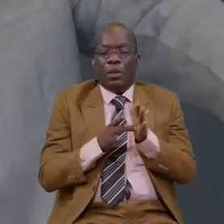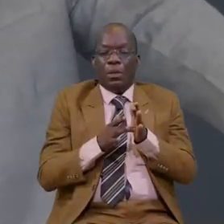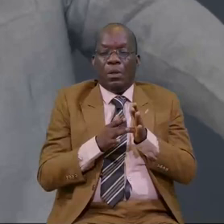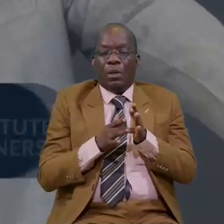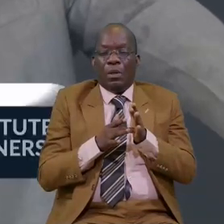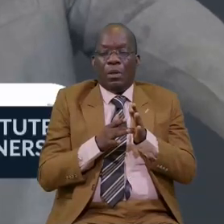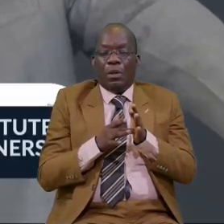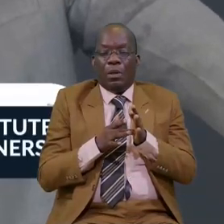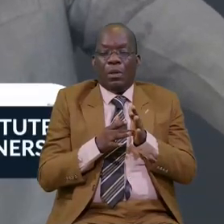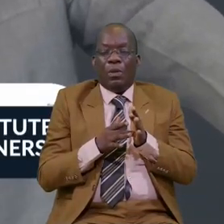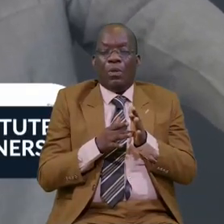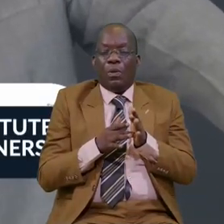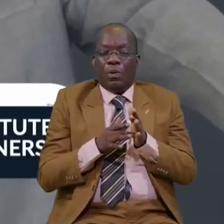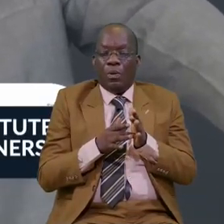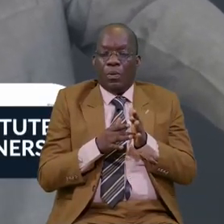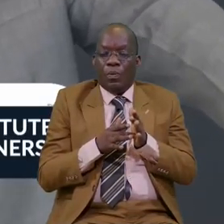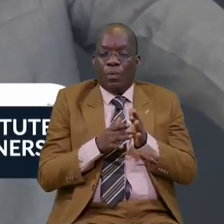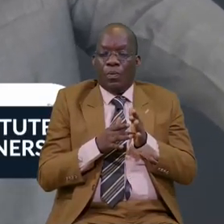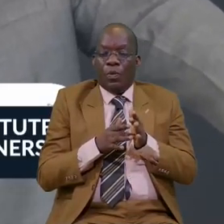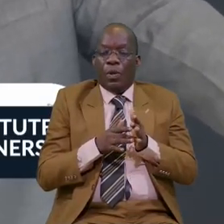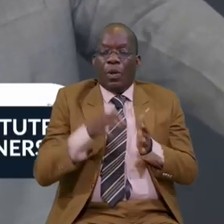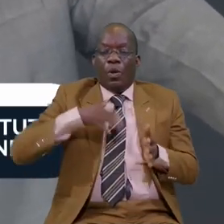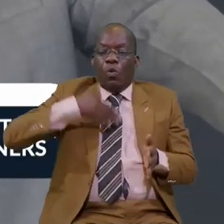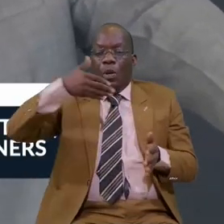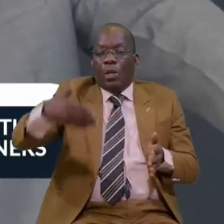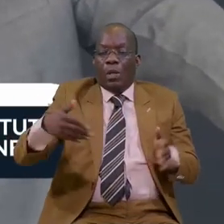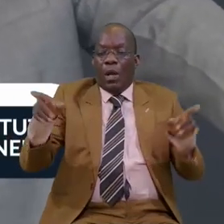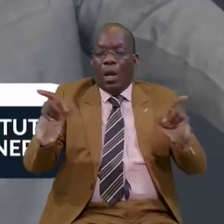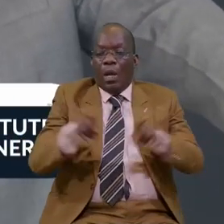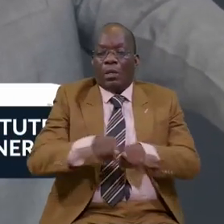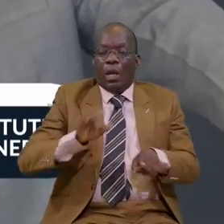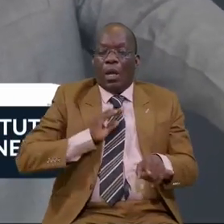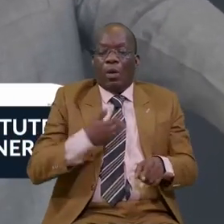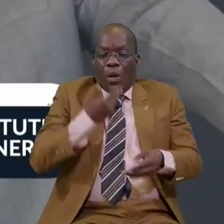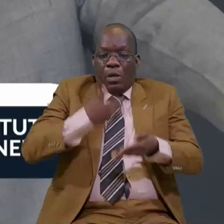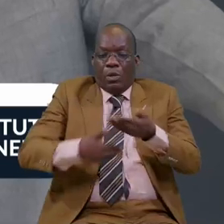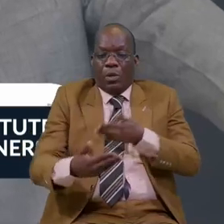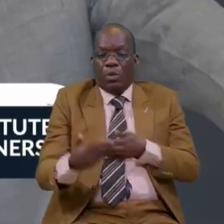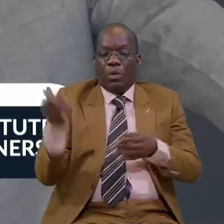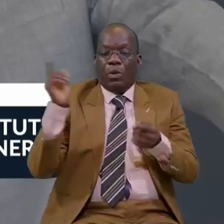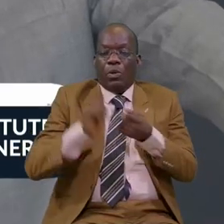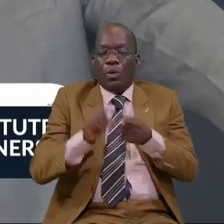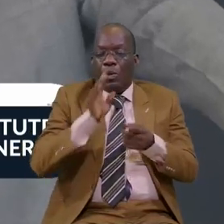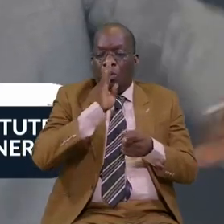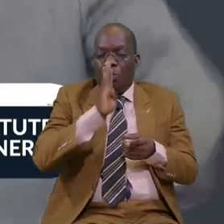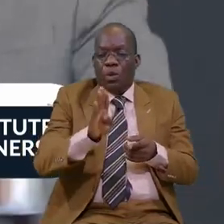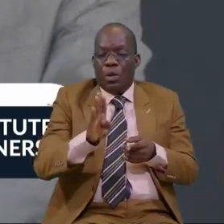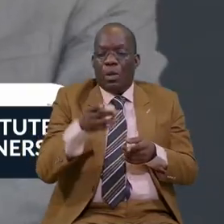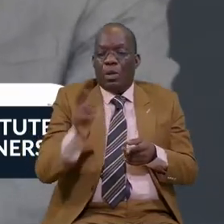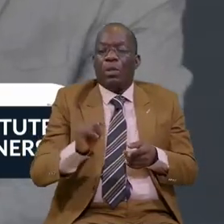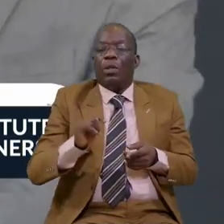Le Jésus soumis, disposé comme notre substitut, à être